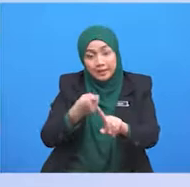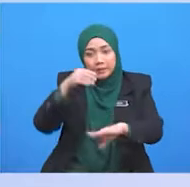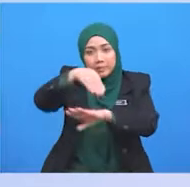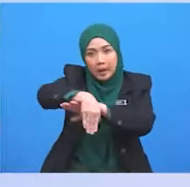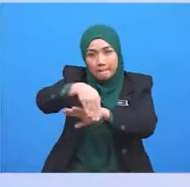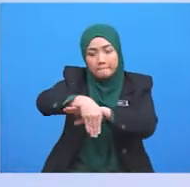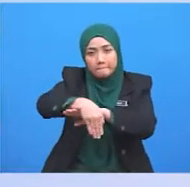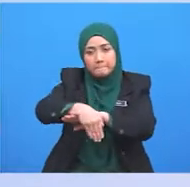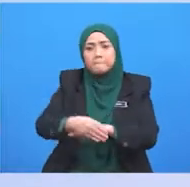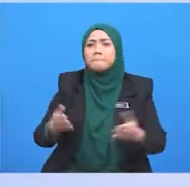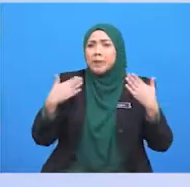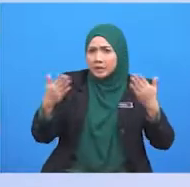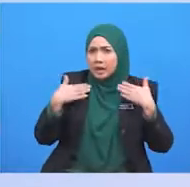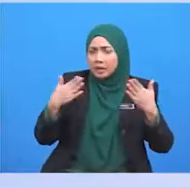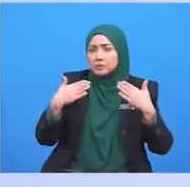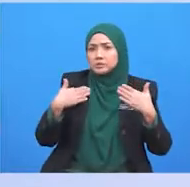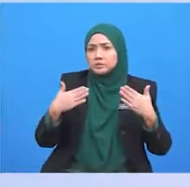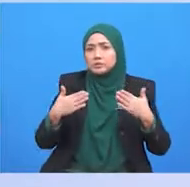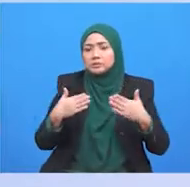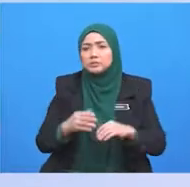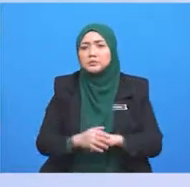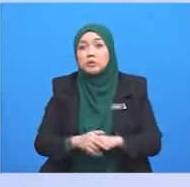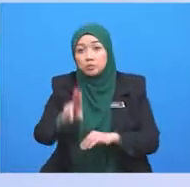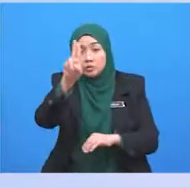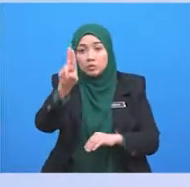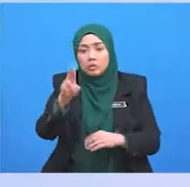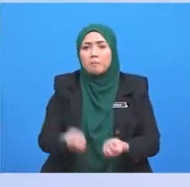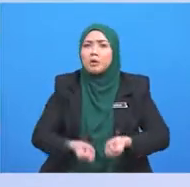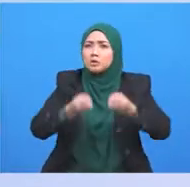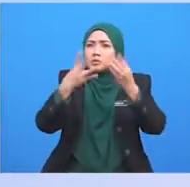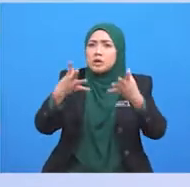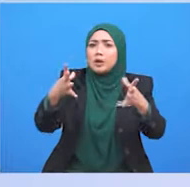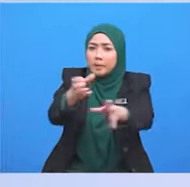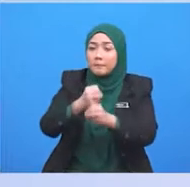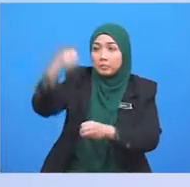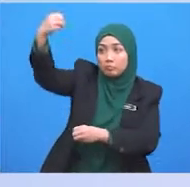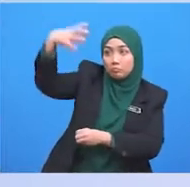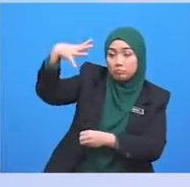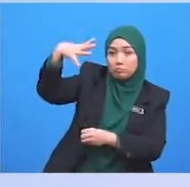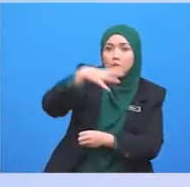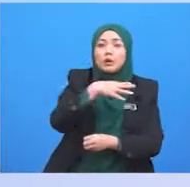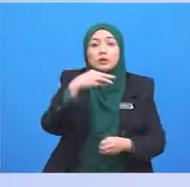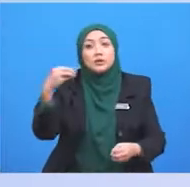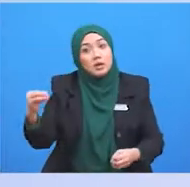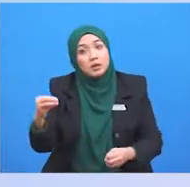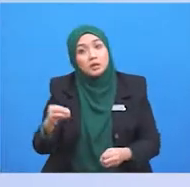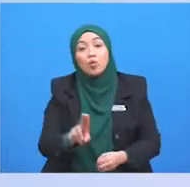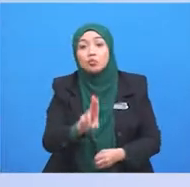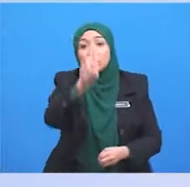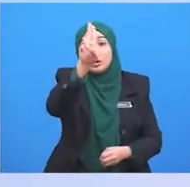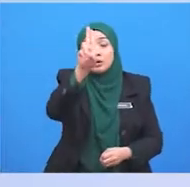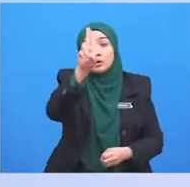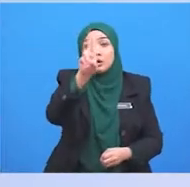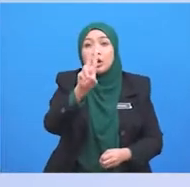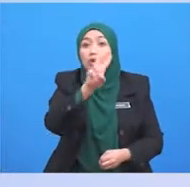Pada musim panas, kawasan hemisfera utara lebih banyak mendapat pancaran matahari dan kutub utara mengalami